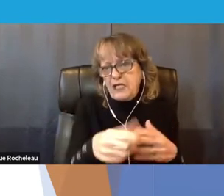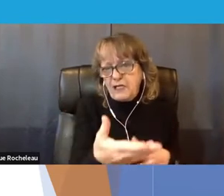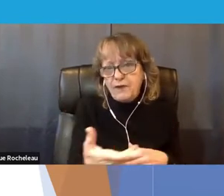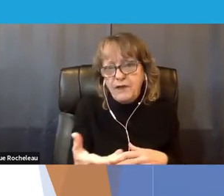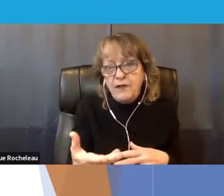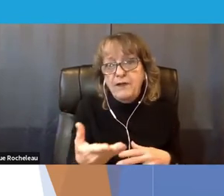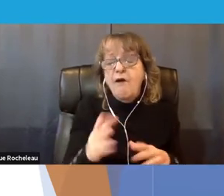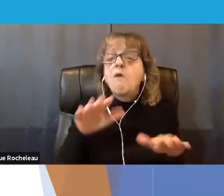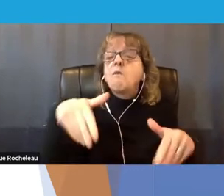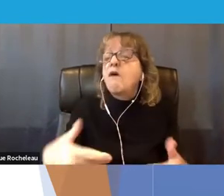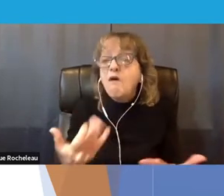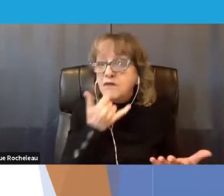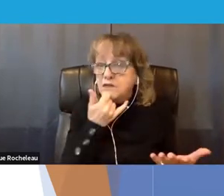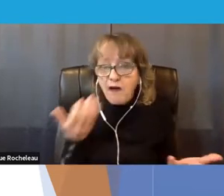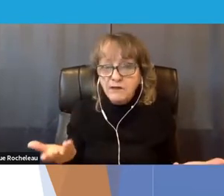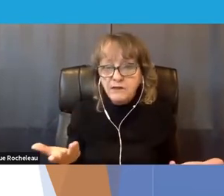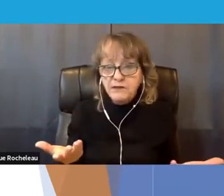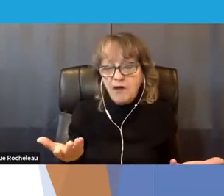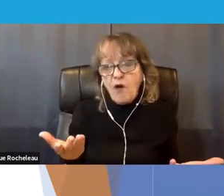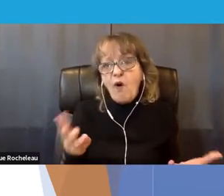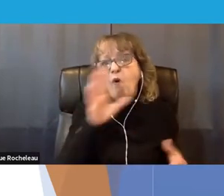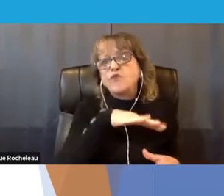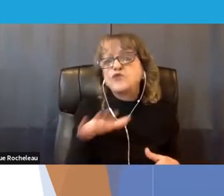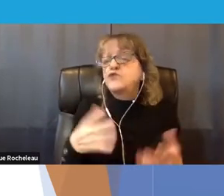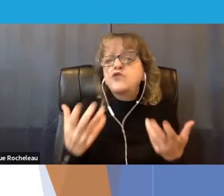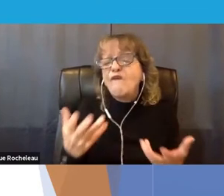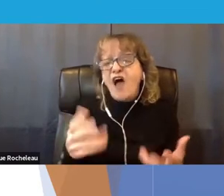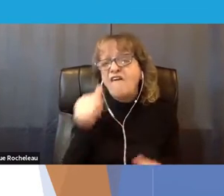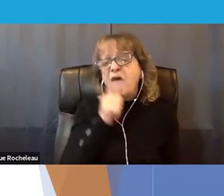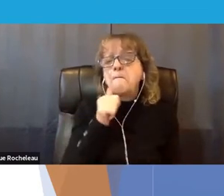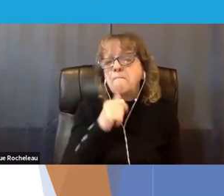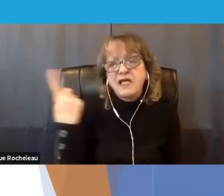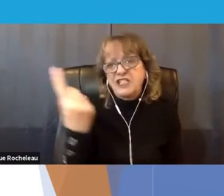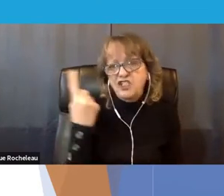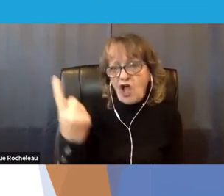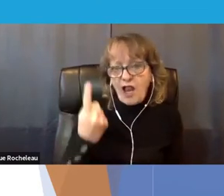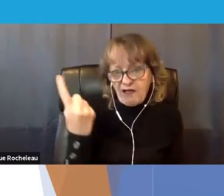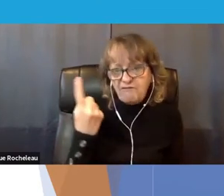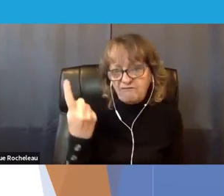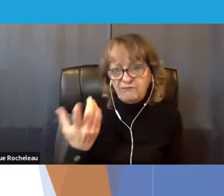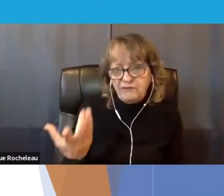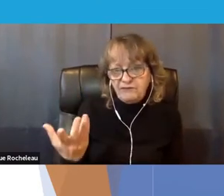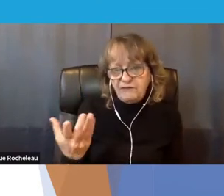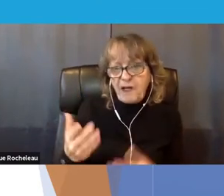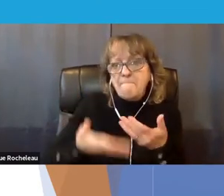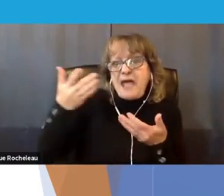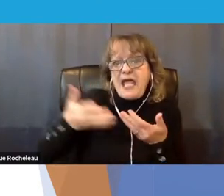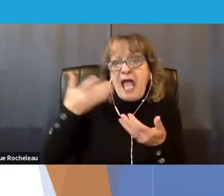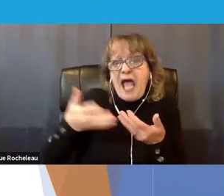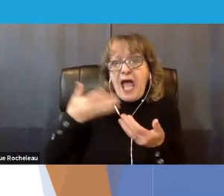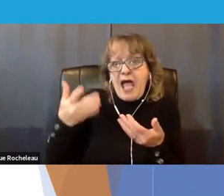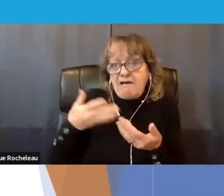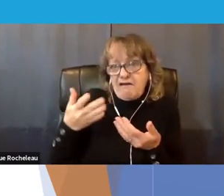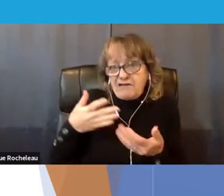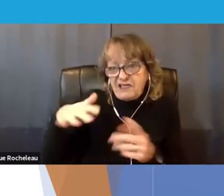Par conséquent, elles se trouvent très souvent isolées dans une situation de précarité socio-économique.